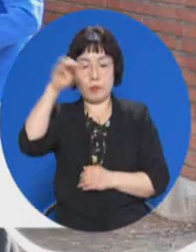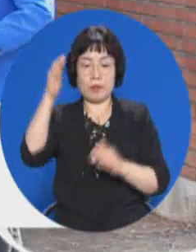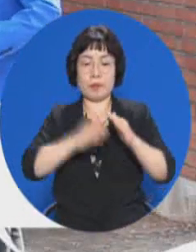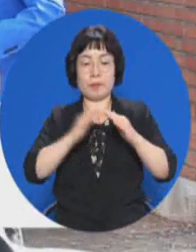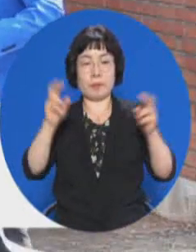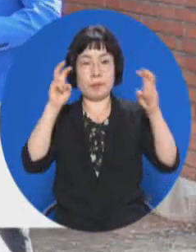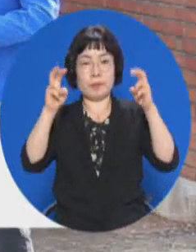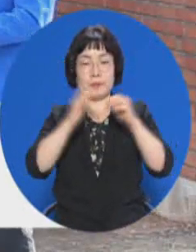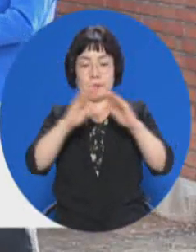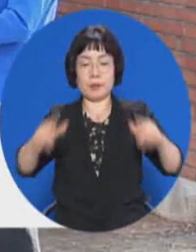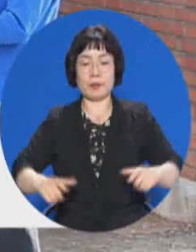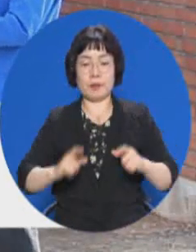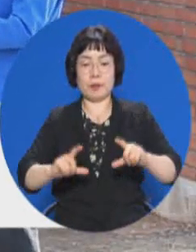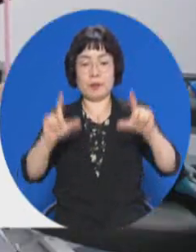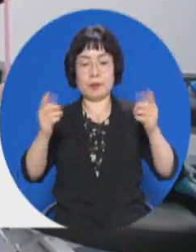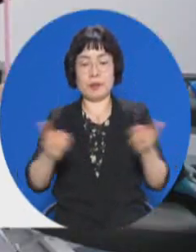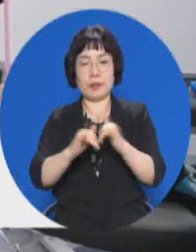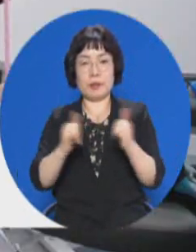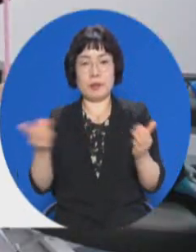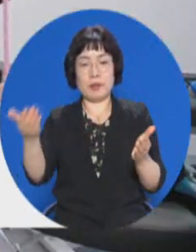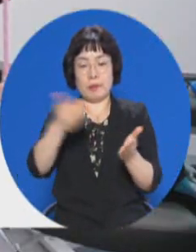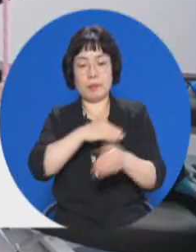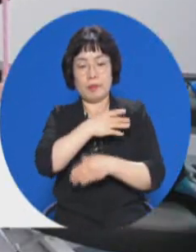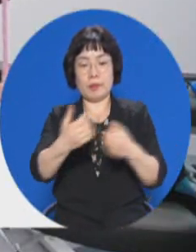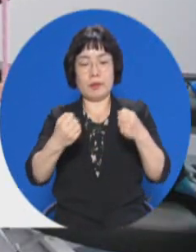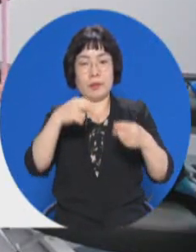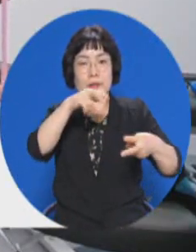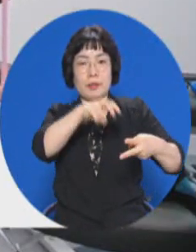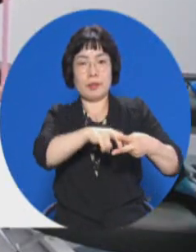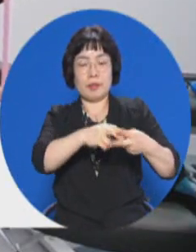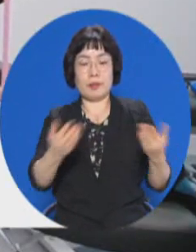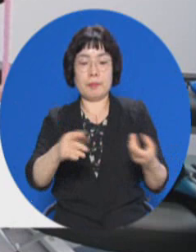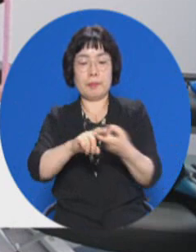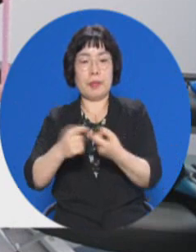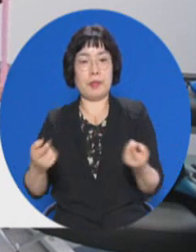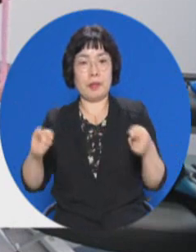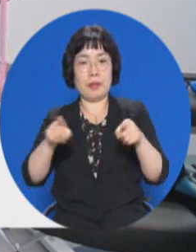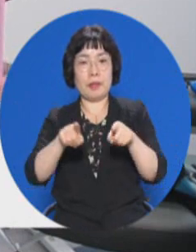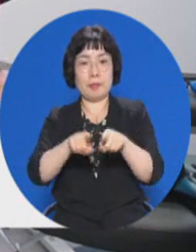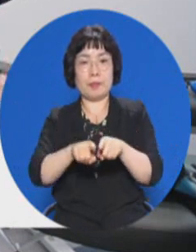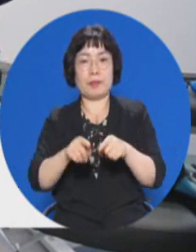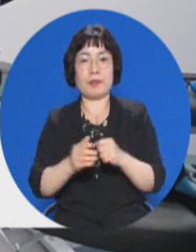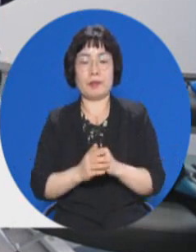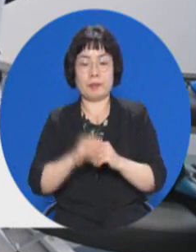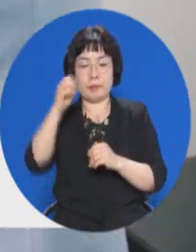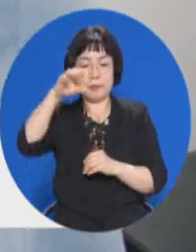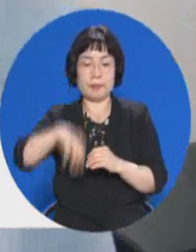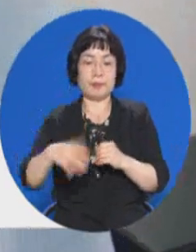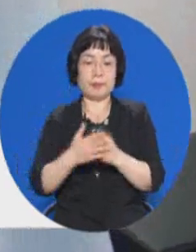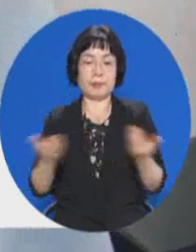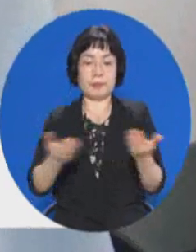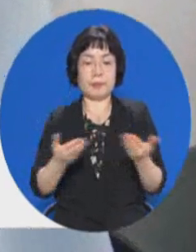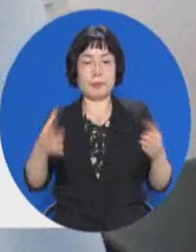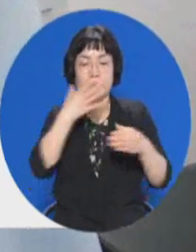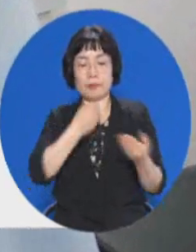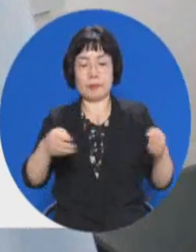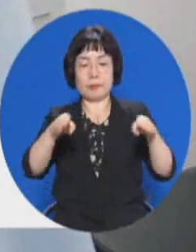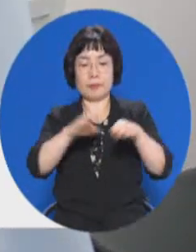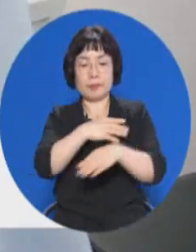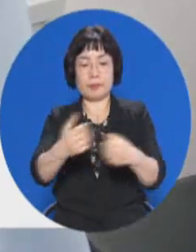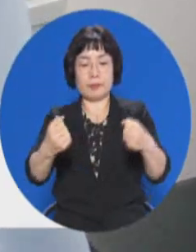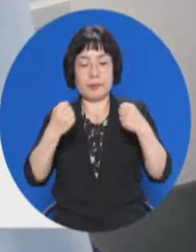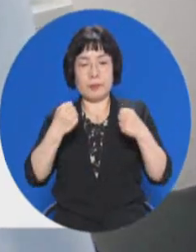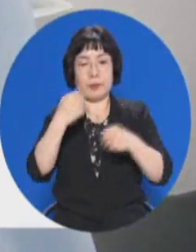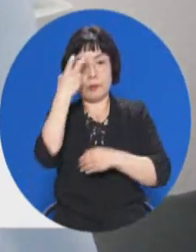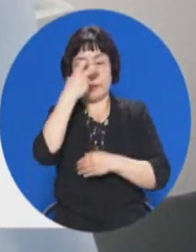여수광양항만공사는 전남 동부 근로자 건강센터, 항운노조 등과 함께 뜻을 모아 광양항 선원복지회관에